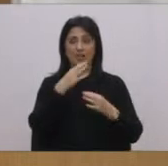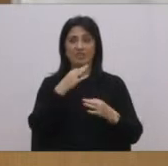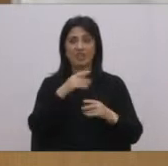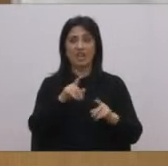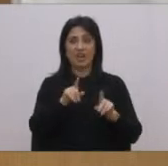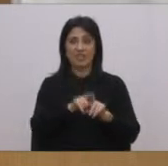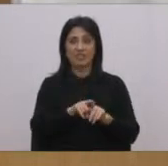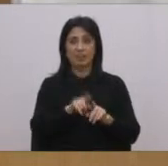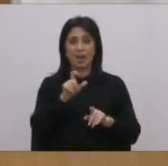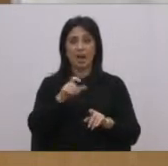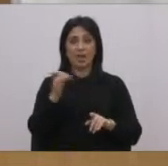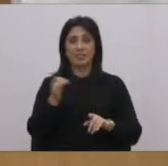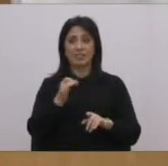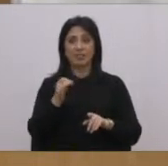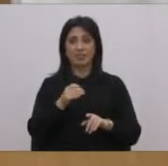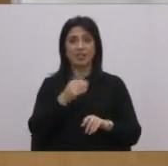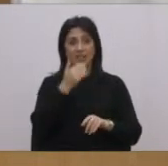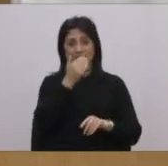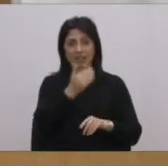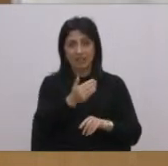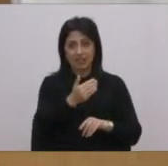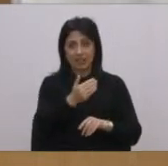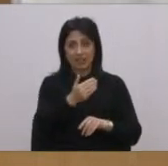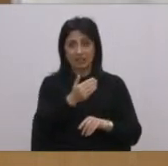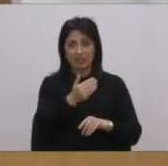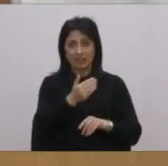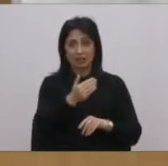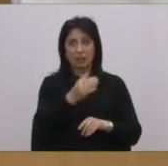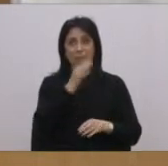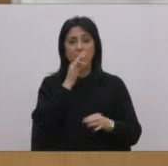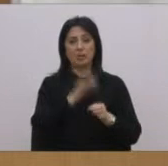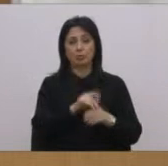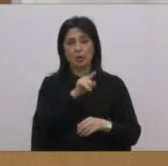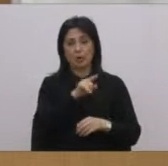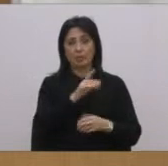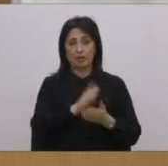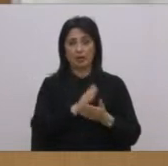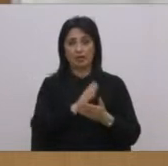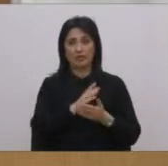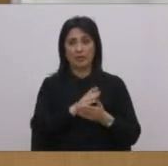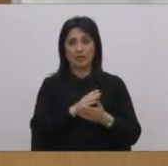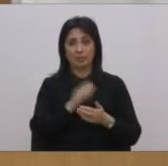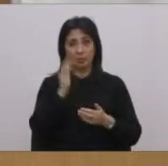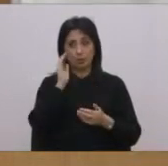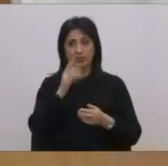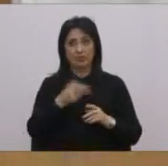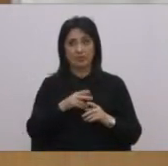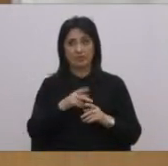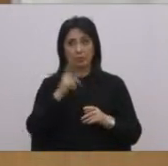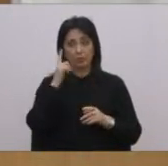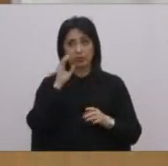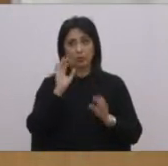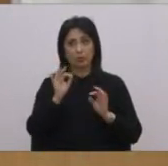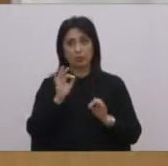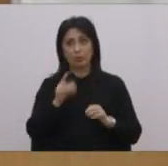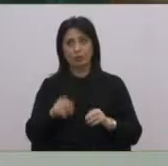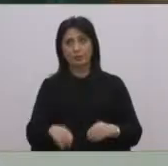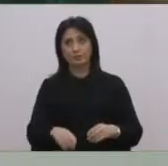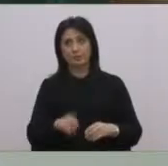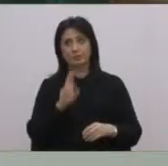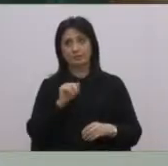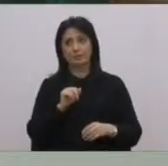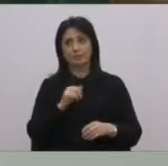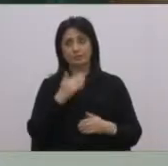eso, imiton khals a interesebs rom tkuen pasukhis mgebloba tkuengan moisminon da es me fikrob normaluria.